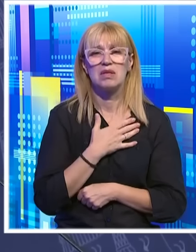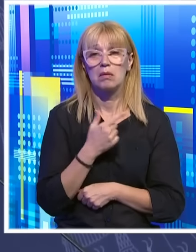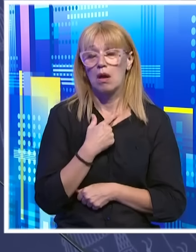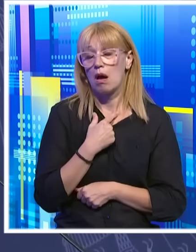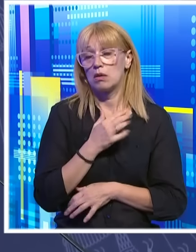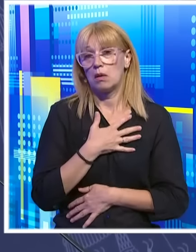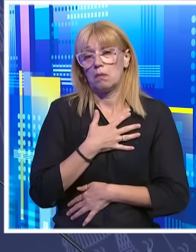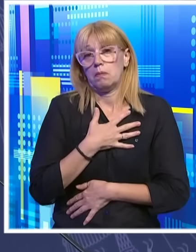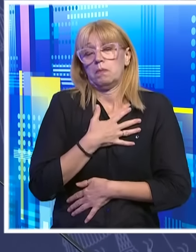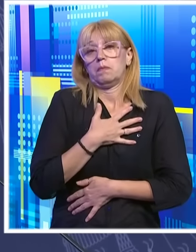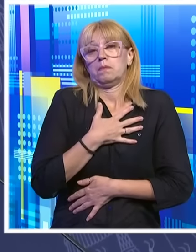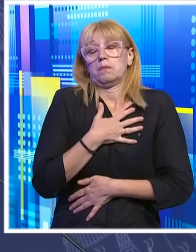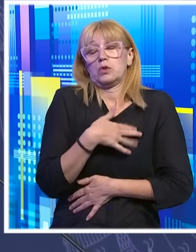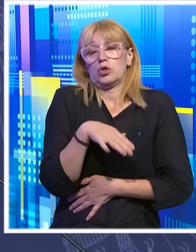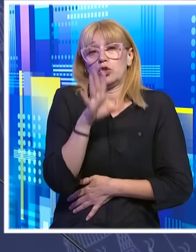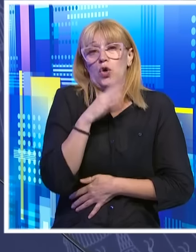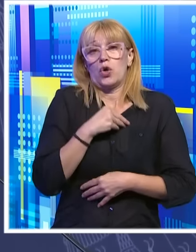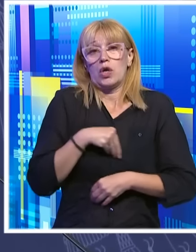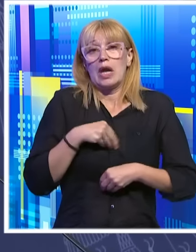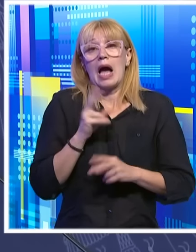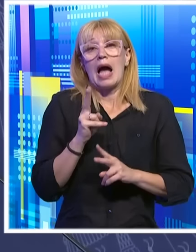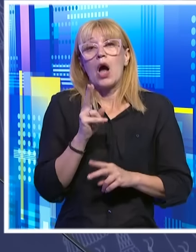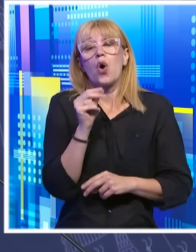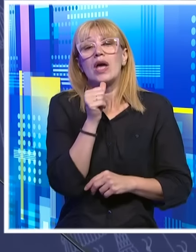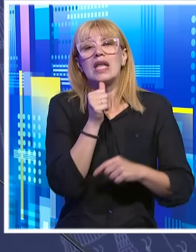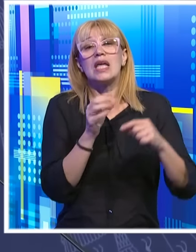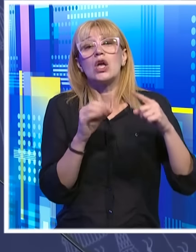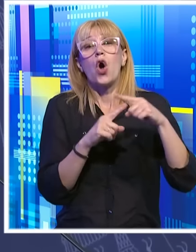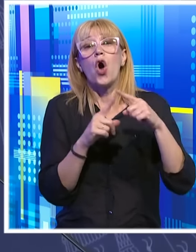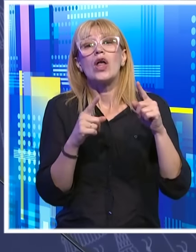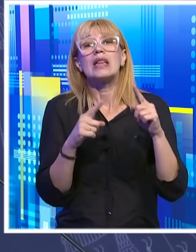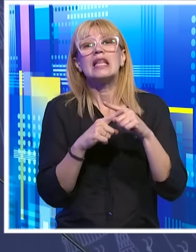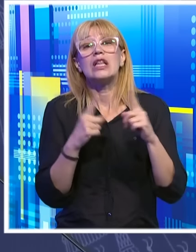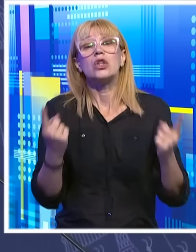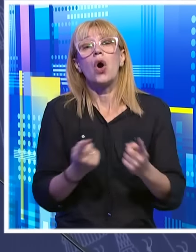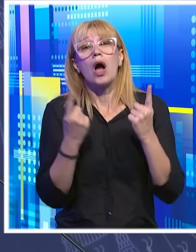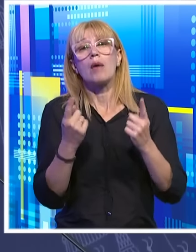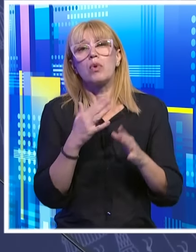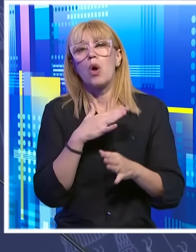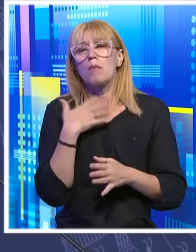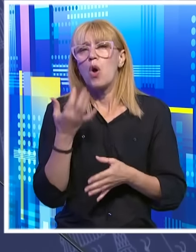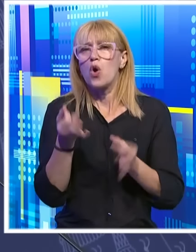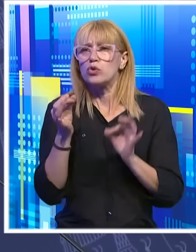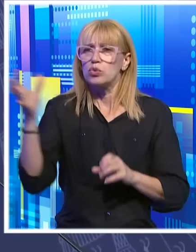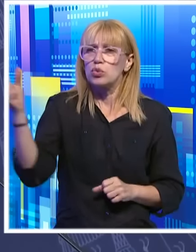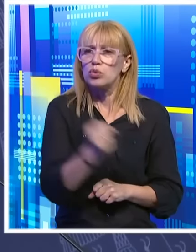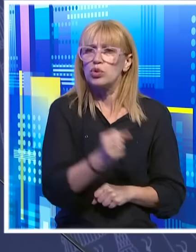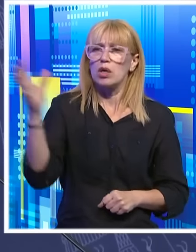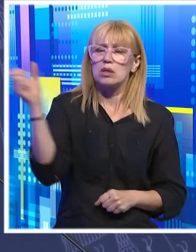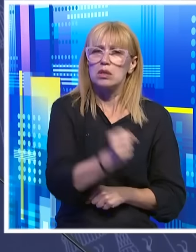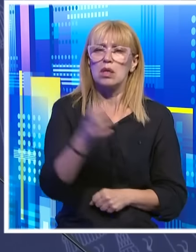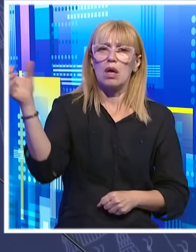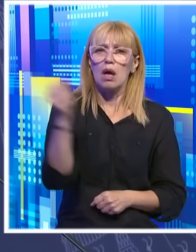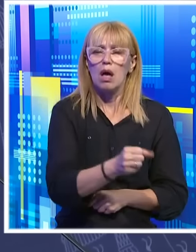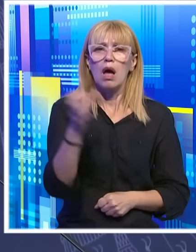načinom na koji Rio Tinto vodi svoju kampanju. Mnogo su uložili, mnogo plaćaju razne eksperte u našoj zemlji, a